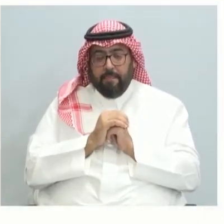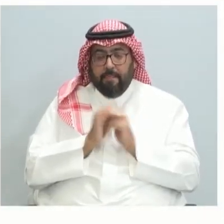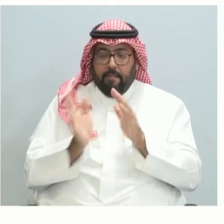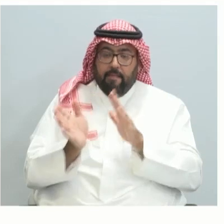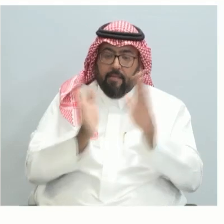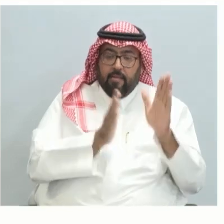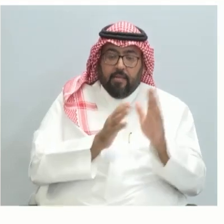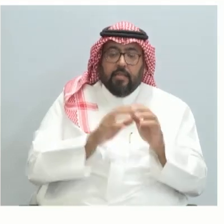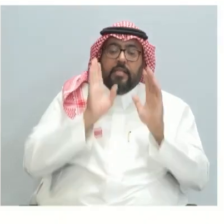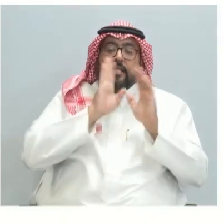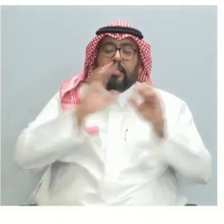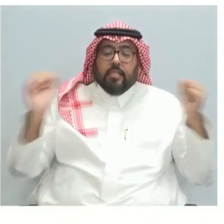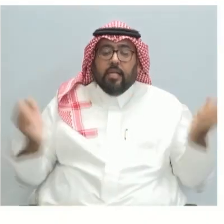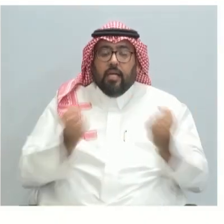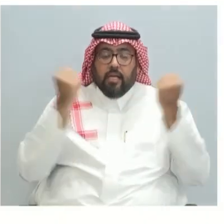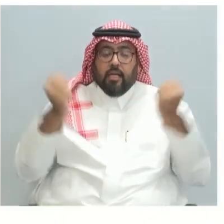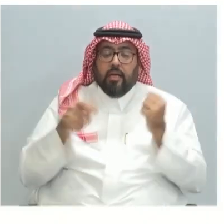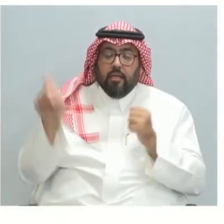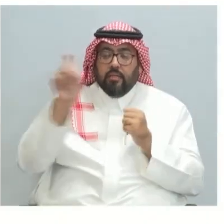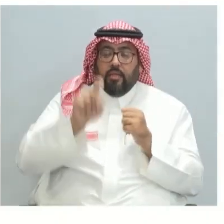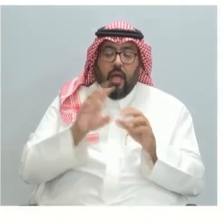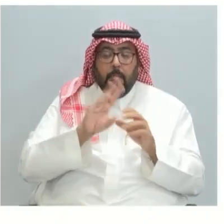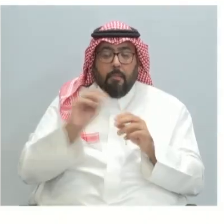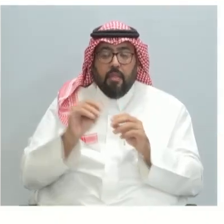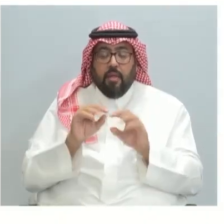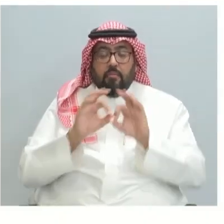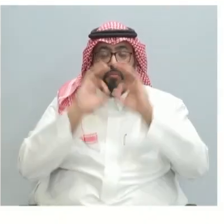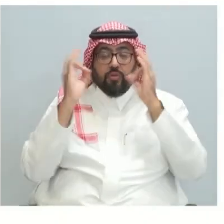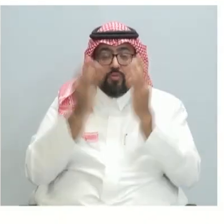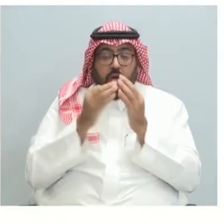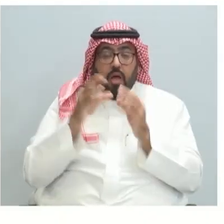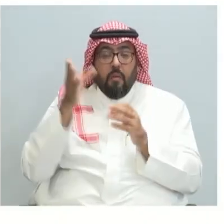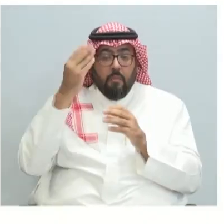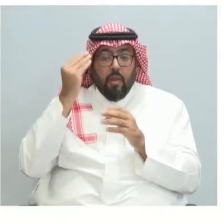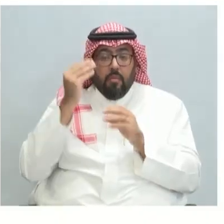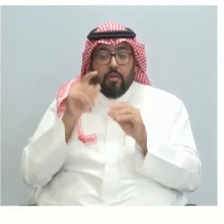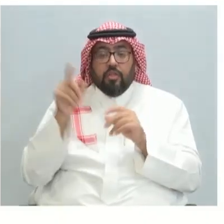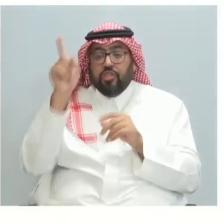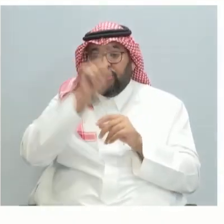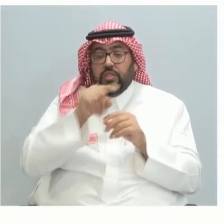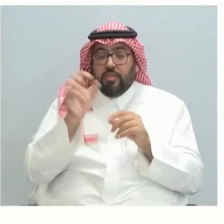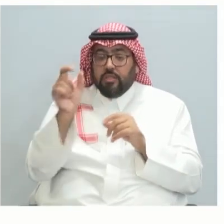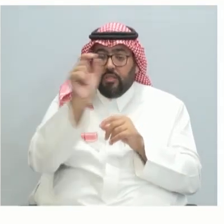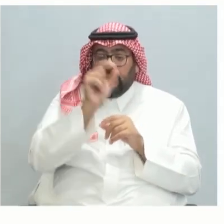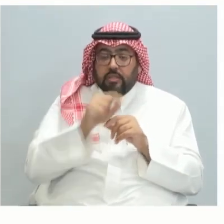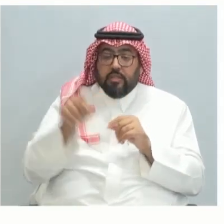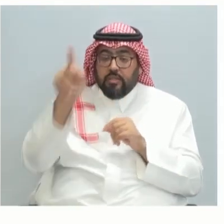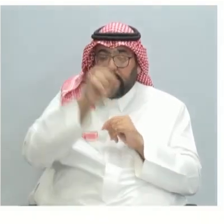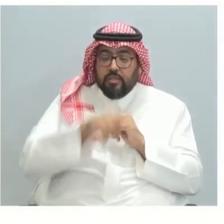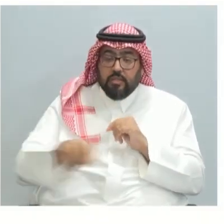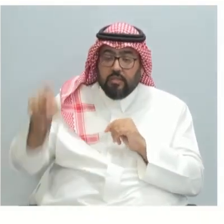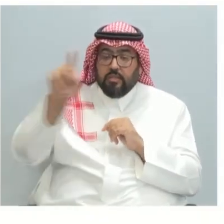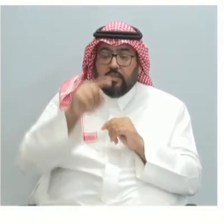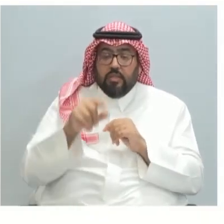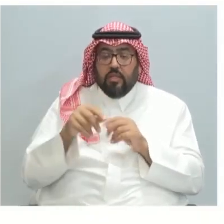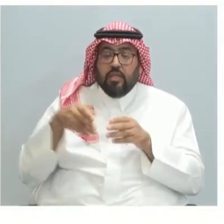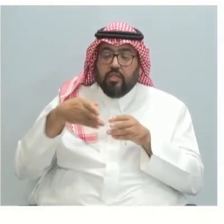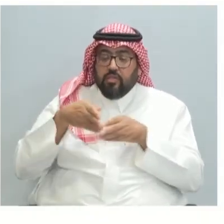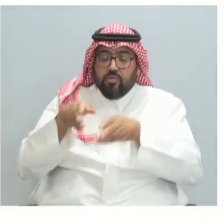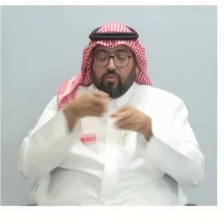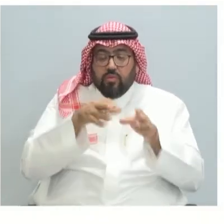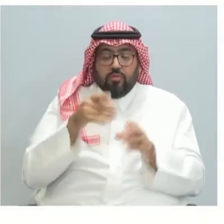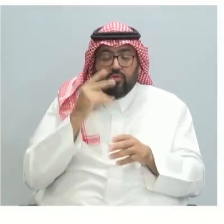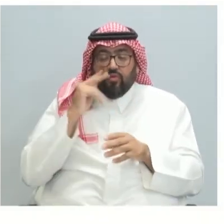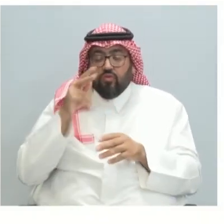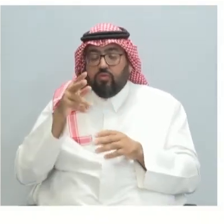ايضا لدينا تدرب وحل المسائل مثل كل مجموعه بيانات مما ياتي على شكل قطاعات دائريه لدينا زوار حديقه